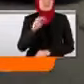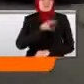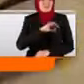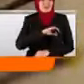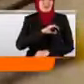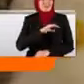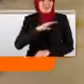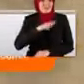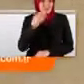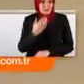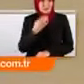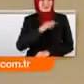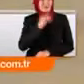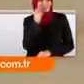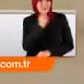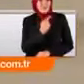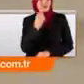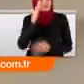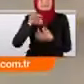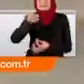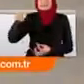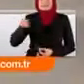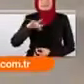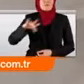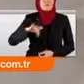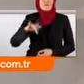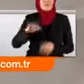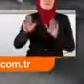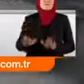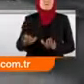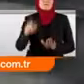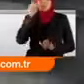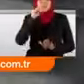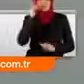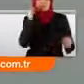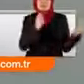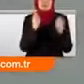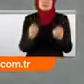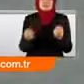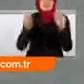insanları işsiz bırakabilme potansiyelleri sebebiyle tartışmaların odağında